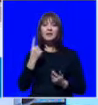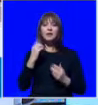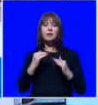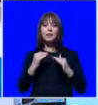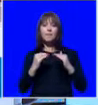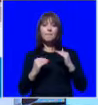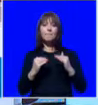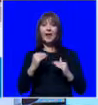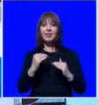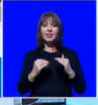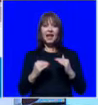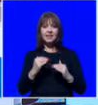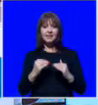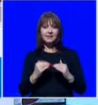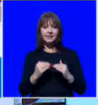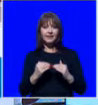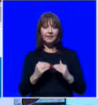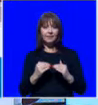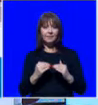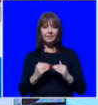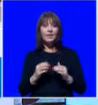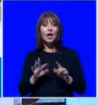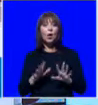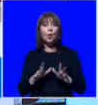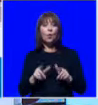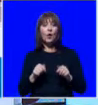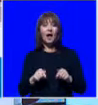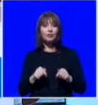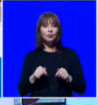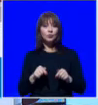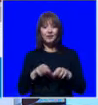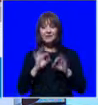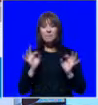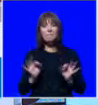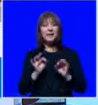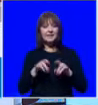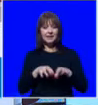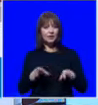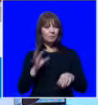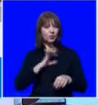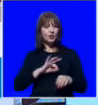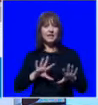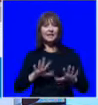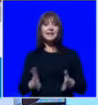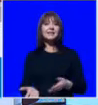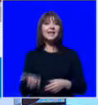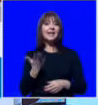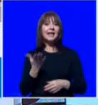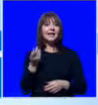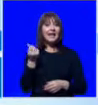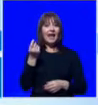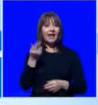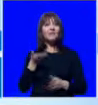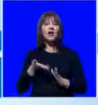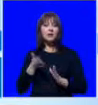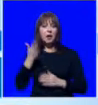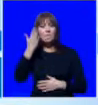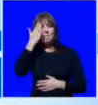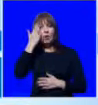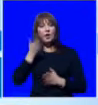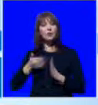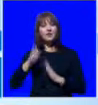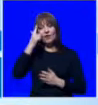социалната система, защото аз ще обърна разговора наопаки. Когато това е ти, което получава 10 000 лева, се разболее, излезе в болничен и започна